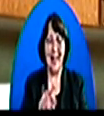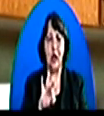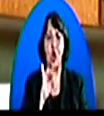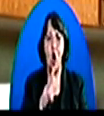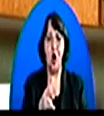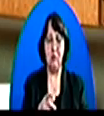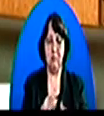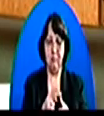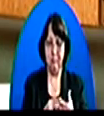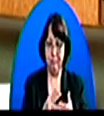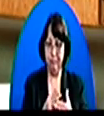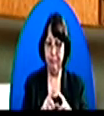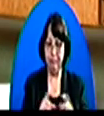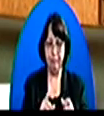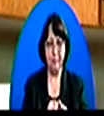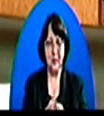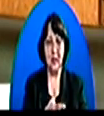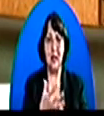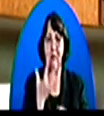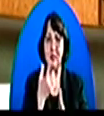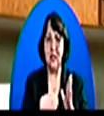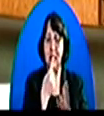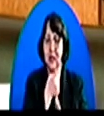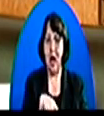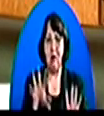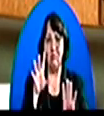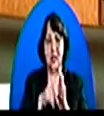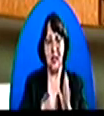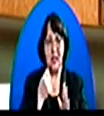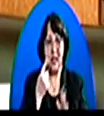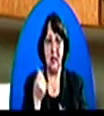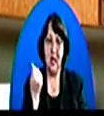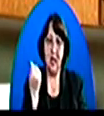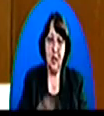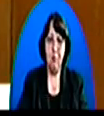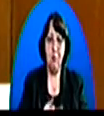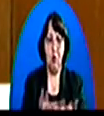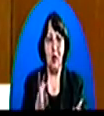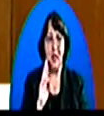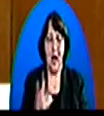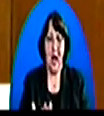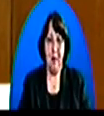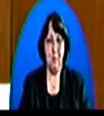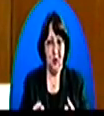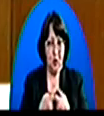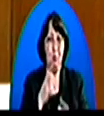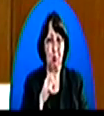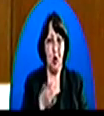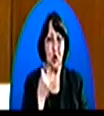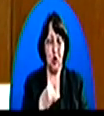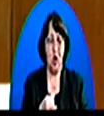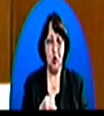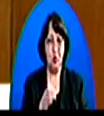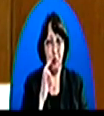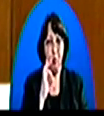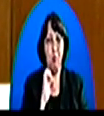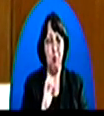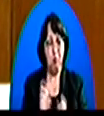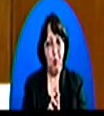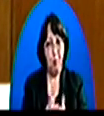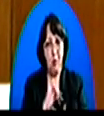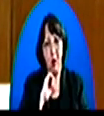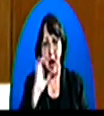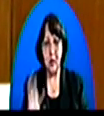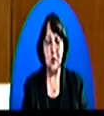1-ний хүртэлээс нэмэгдүүлсэн байна. Тэгэхээр хэр бодиттой нэмэгдэл болж очих вэ? Зайлшгүй одоо сорлого одоо багтаа байгаа, ажил хөдлөлт хэрэгж чадахгүй